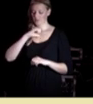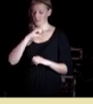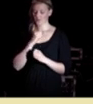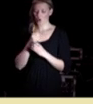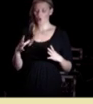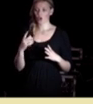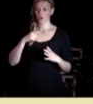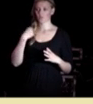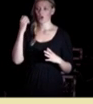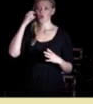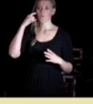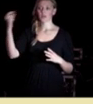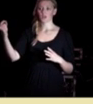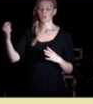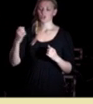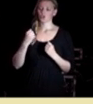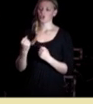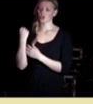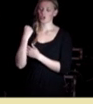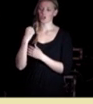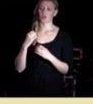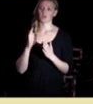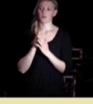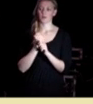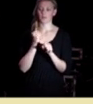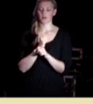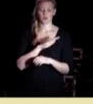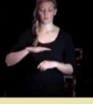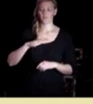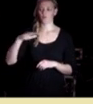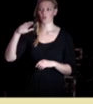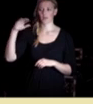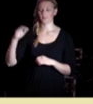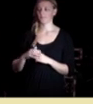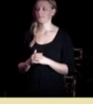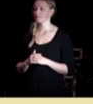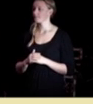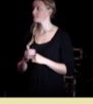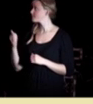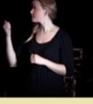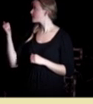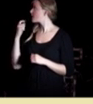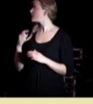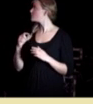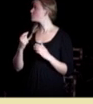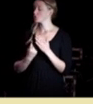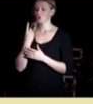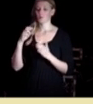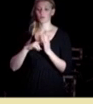vi øker kompetansen og styrker samarbeidene mellom nivåene. Levevaner et sånt type prosjekt.